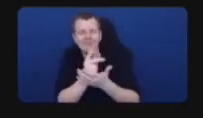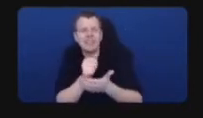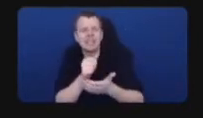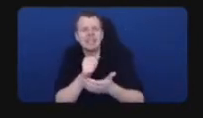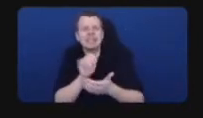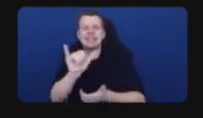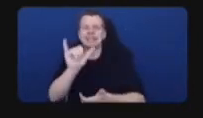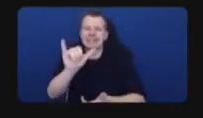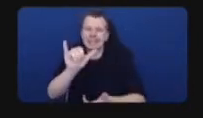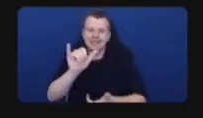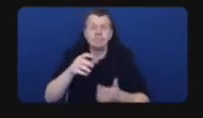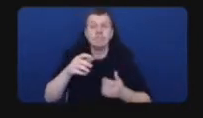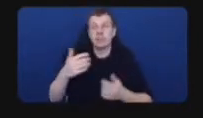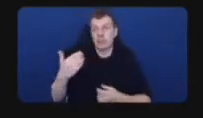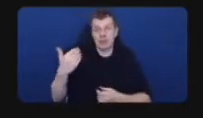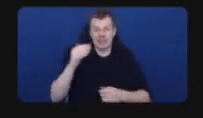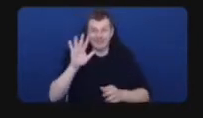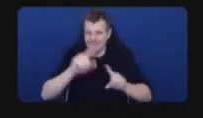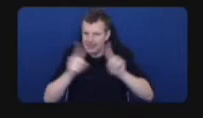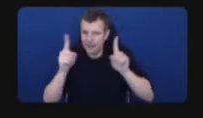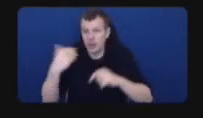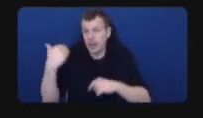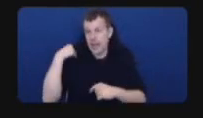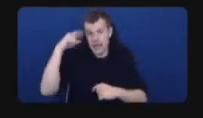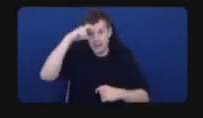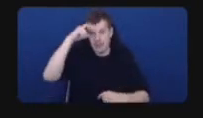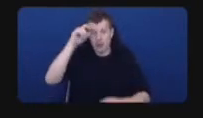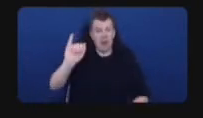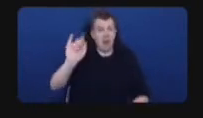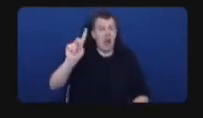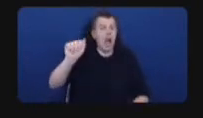的措施呢，我们是有一定的限制的。